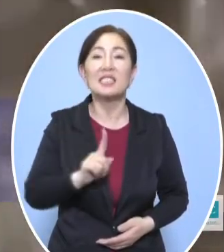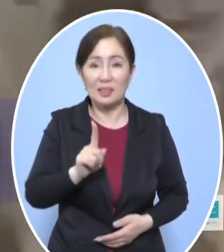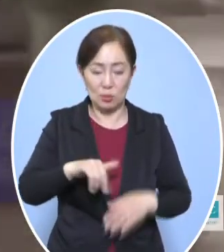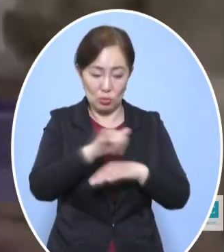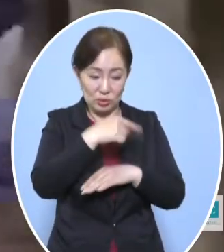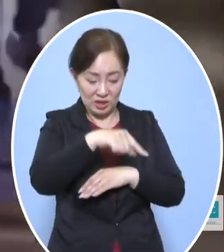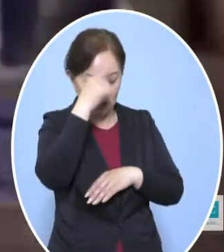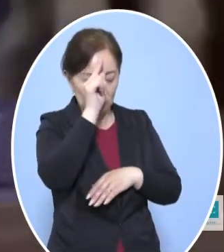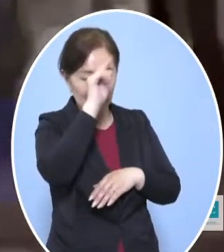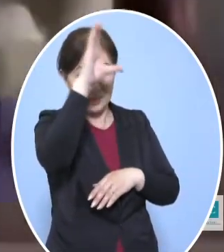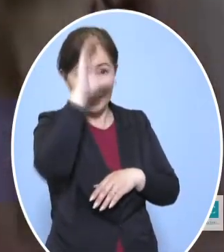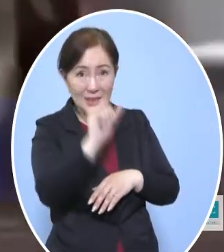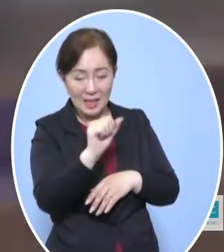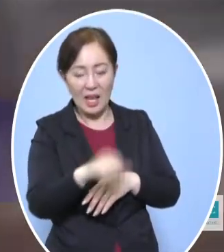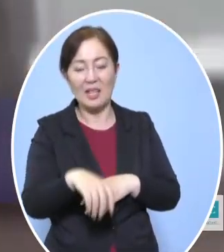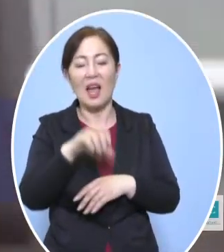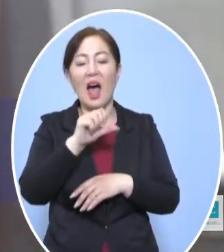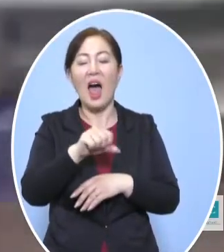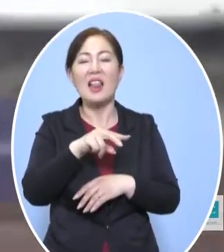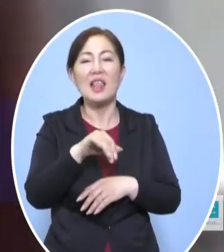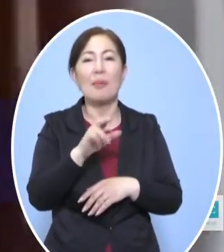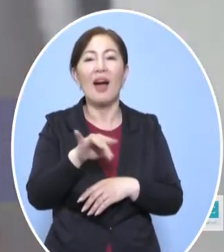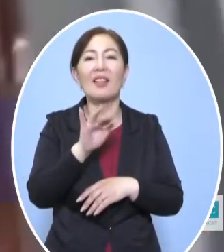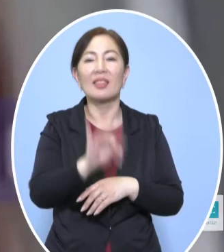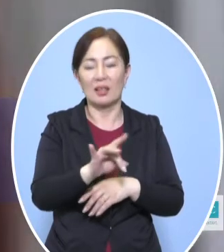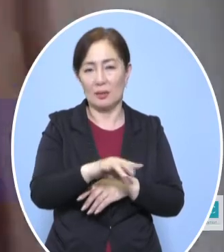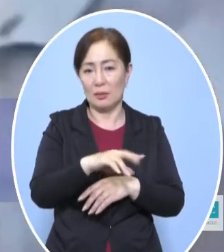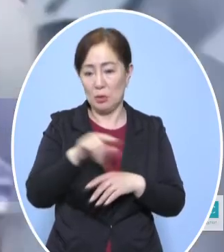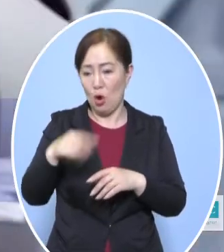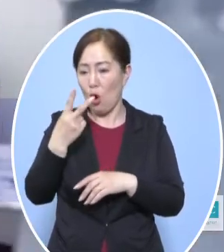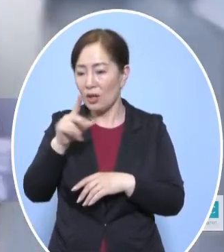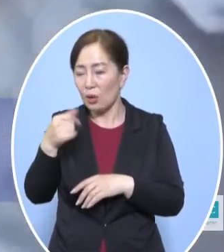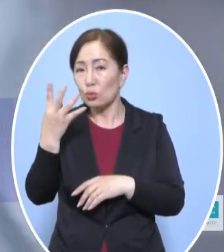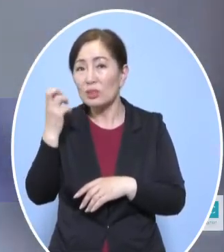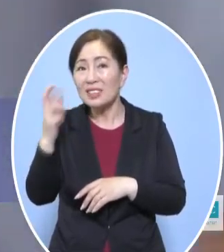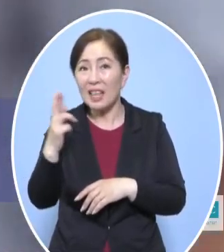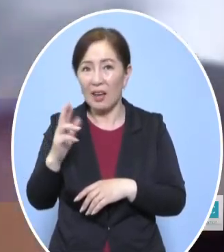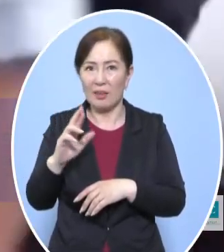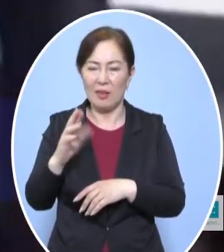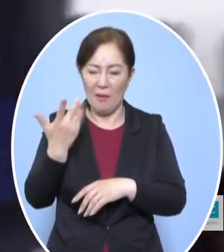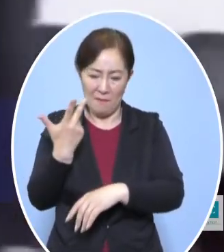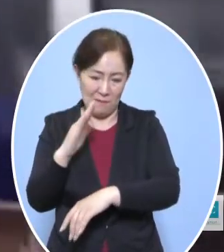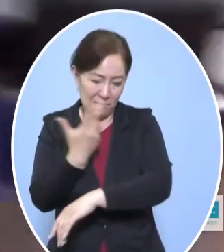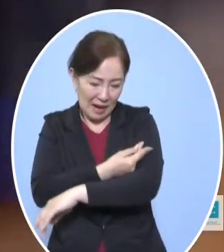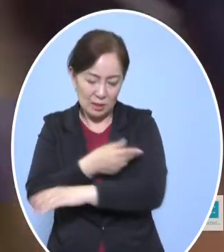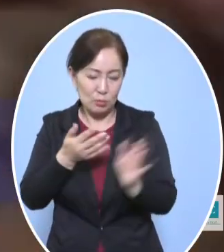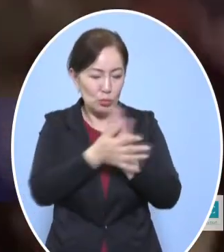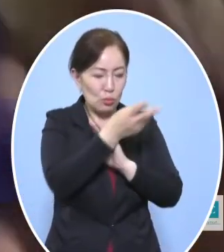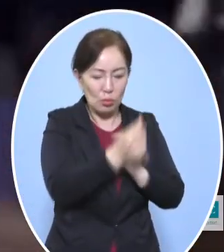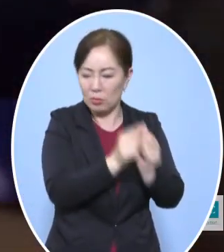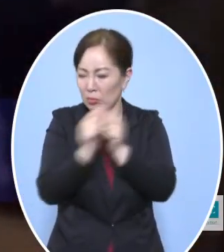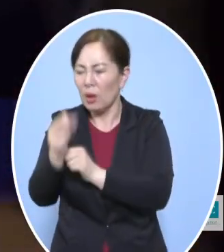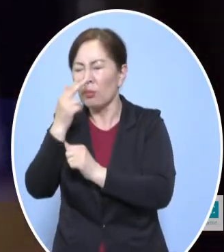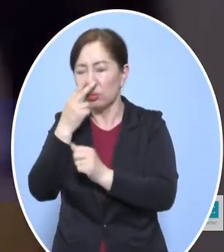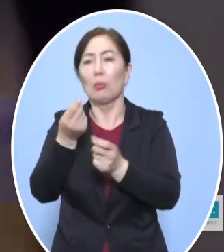Кыргызийн тусгай хүчнийхэн тус улсын эрүүл мэндийн сайд Алимкадр Башилневиг 2.4 сая тонн COVID-19 вакцинд төсвийн мөнгийг үр